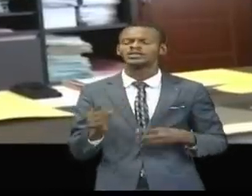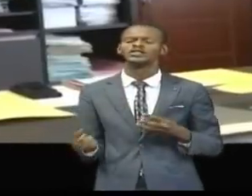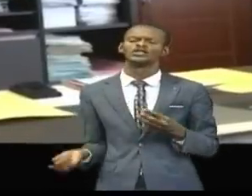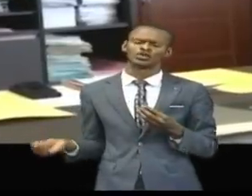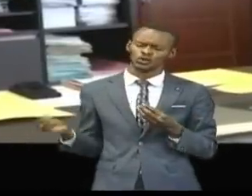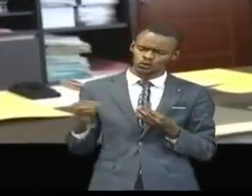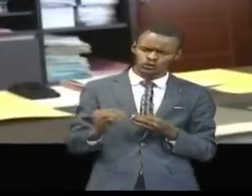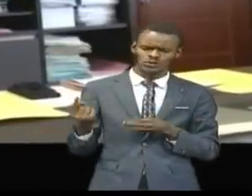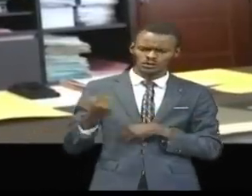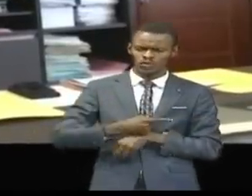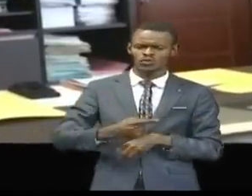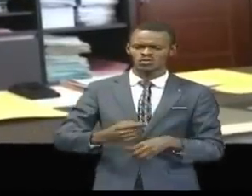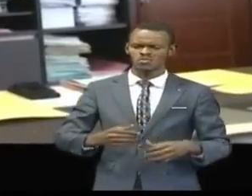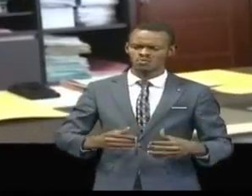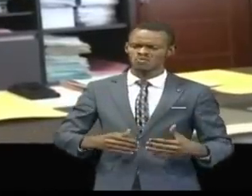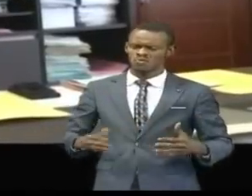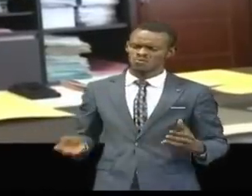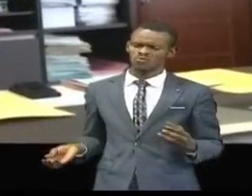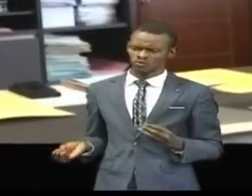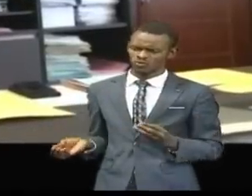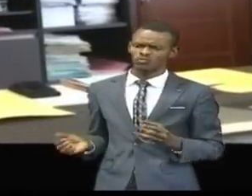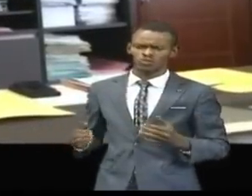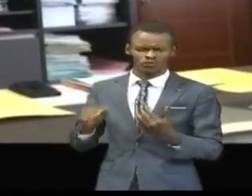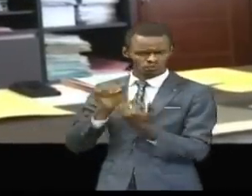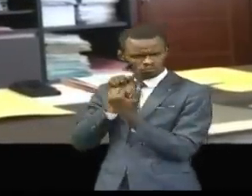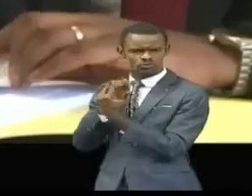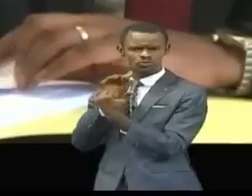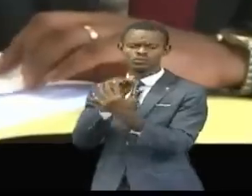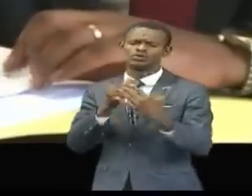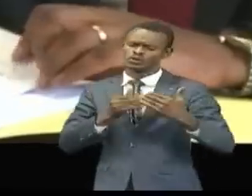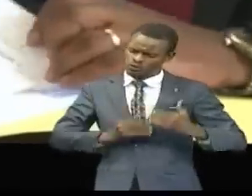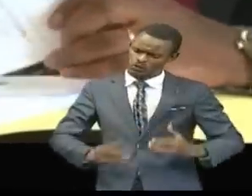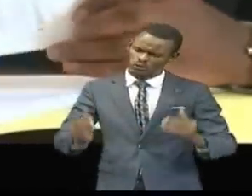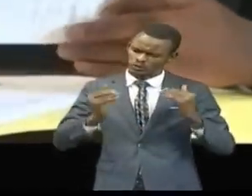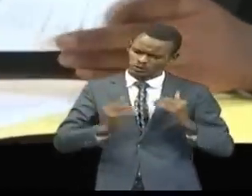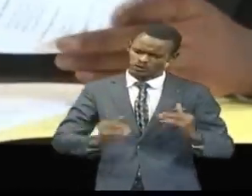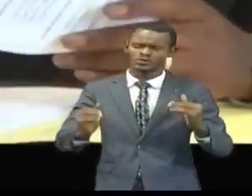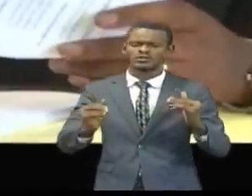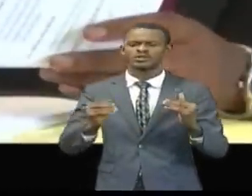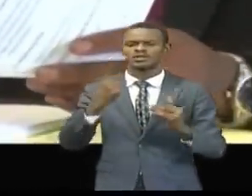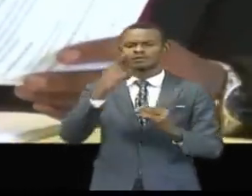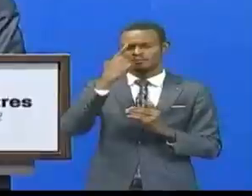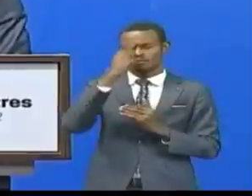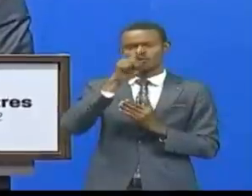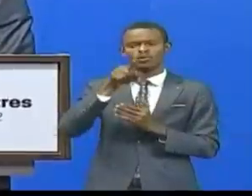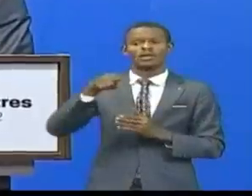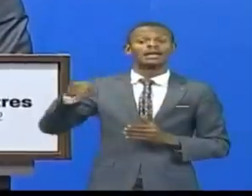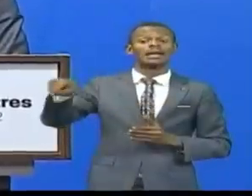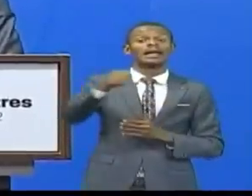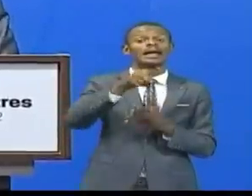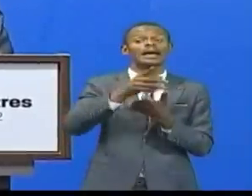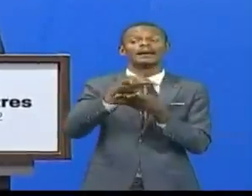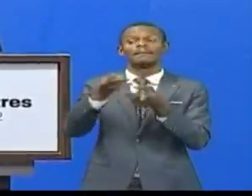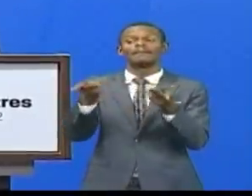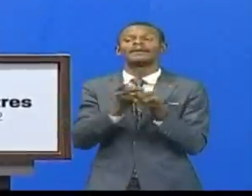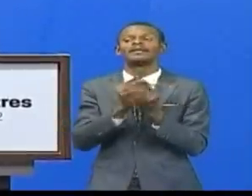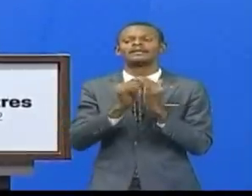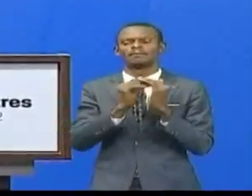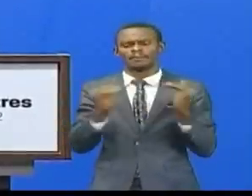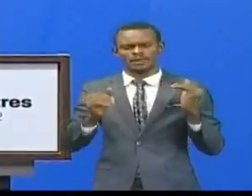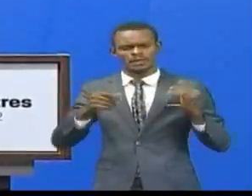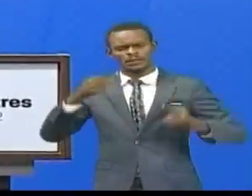l'autorité de l'État dans cette partie de la République démocratique du Congo. Après débats et